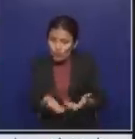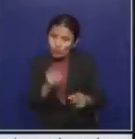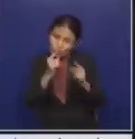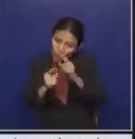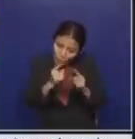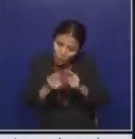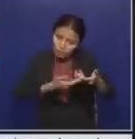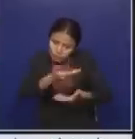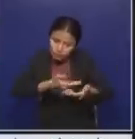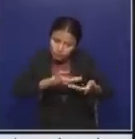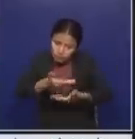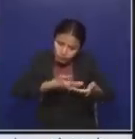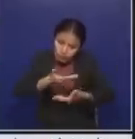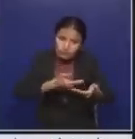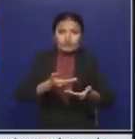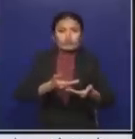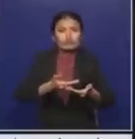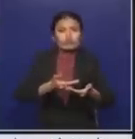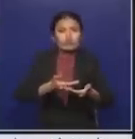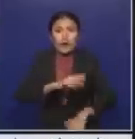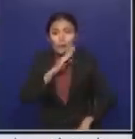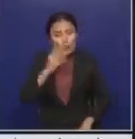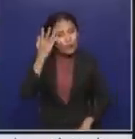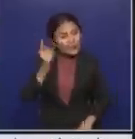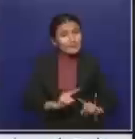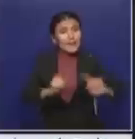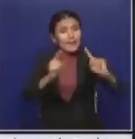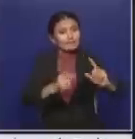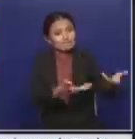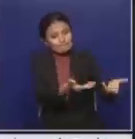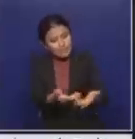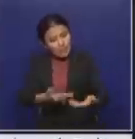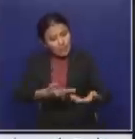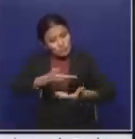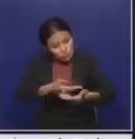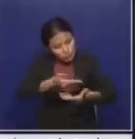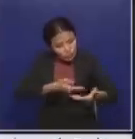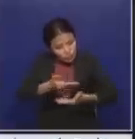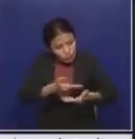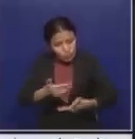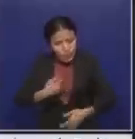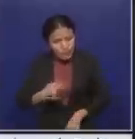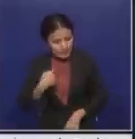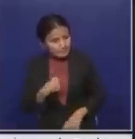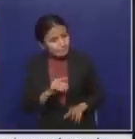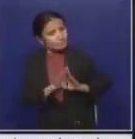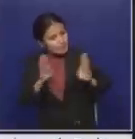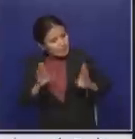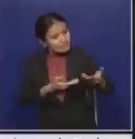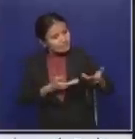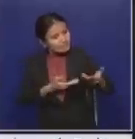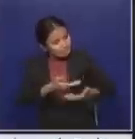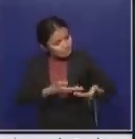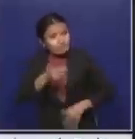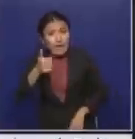ผลอย่างมีวุฒิภาวะเมื่อความเห็นที่แตกต่างกันได้รับการเคารพและแต่ละฝ่าย